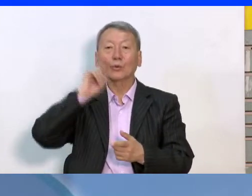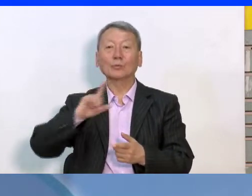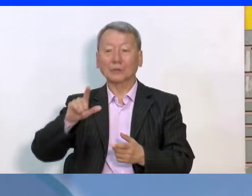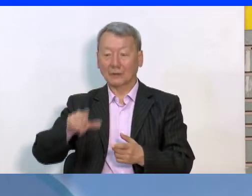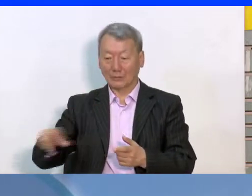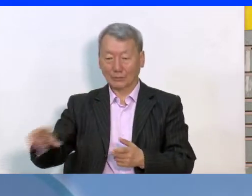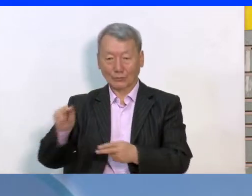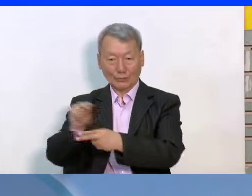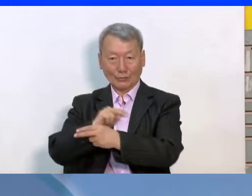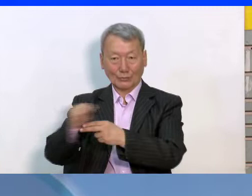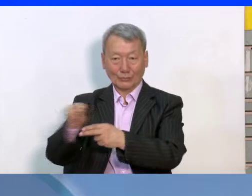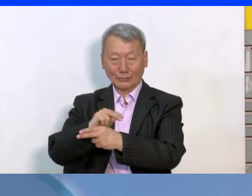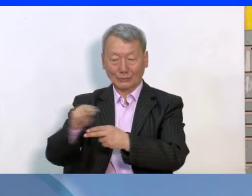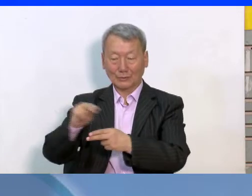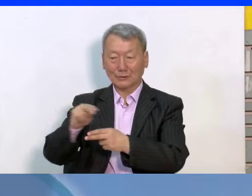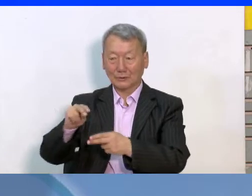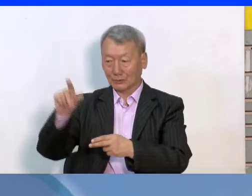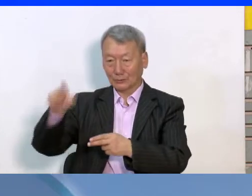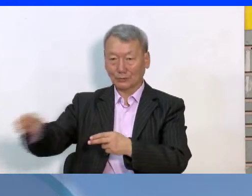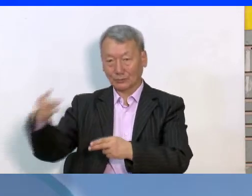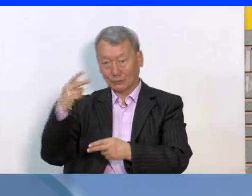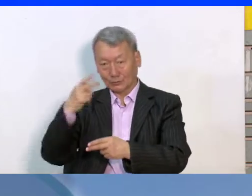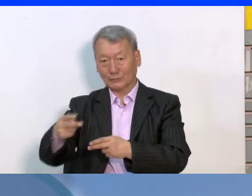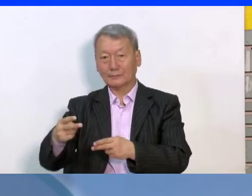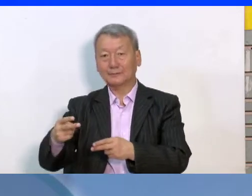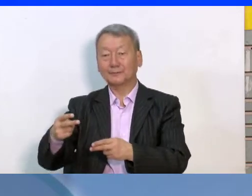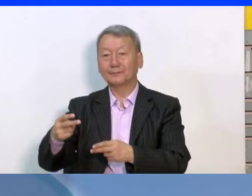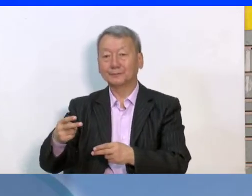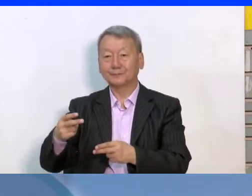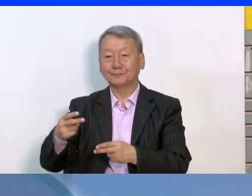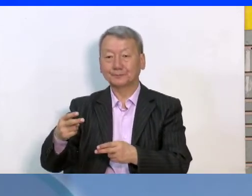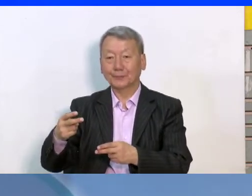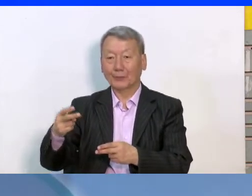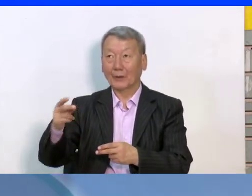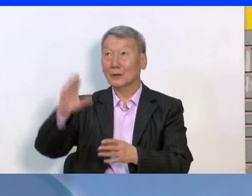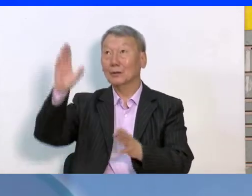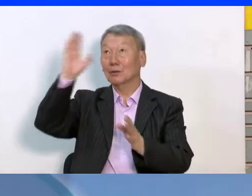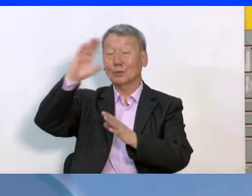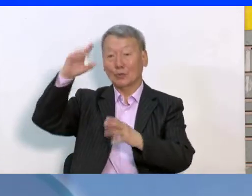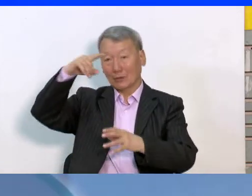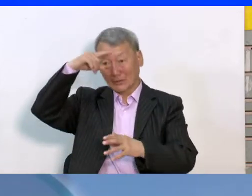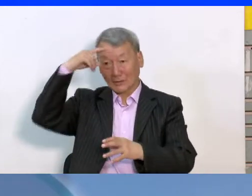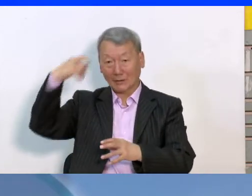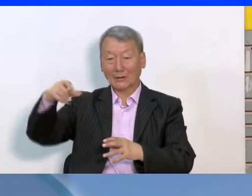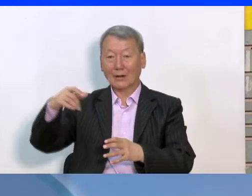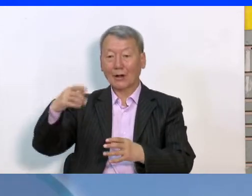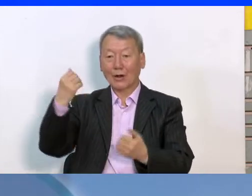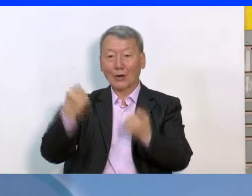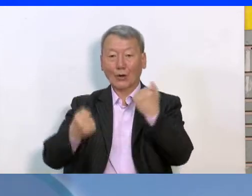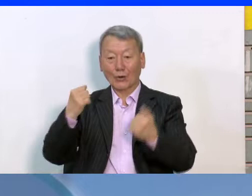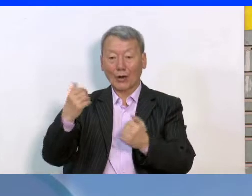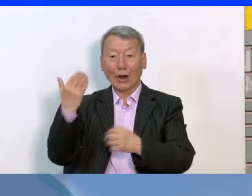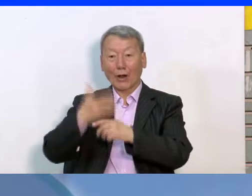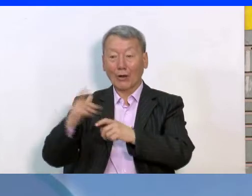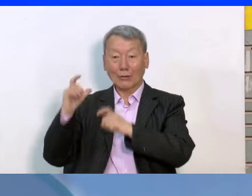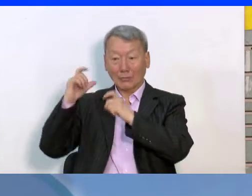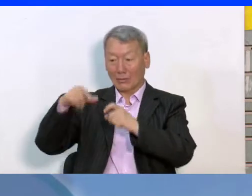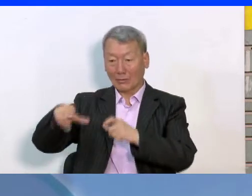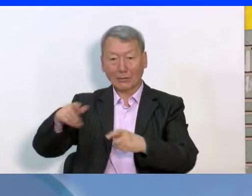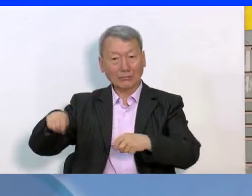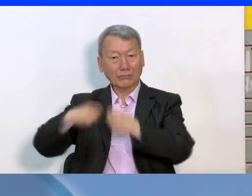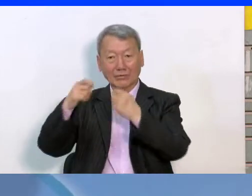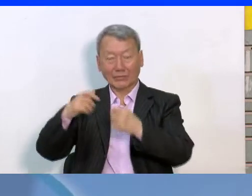жолдор салынып атса, бир жагынан жанагындай күндүн ысышына байланыштуу, машинелер оор жүк ташыганына байланыштуу жолдун